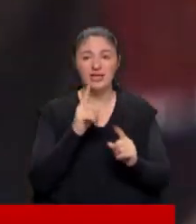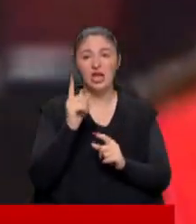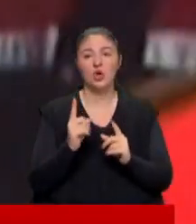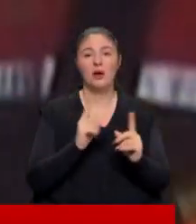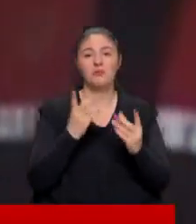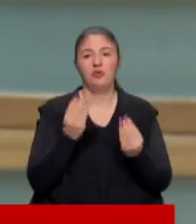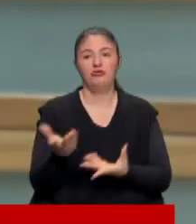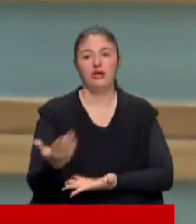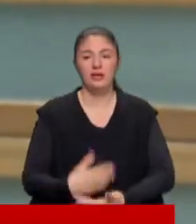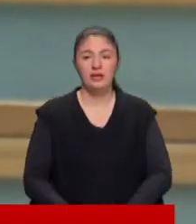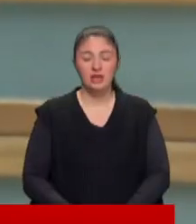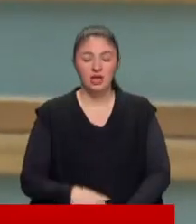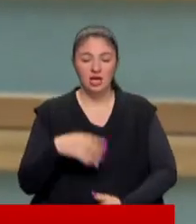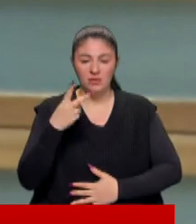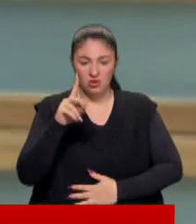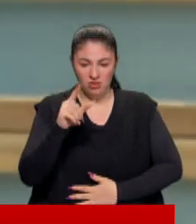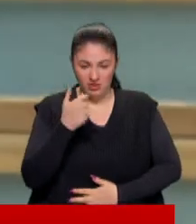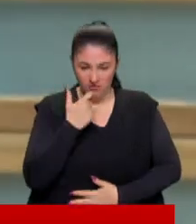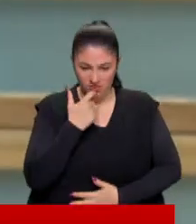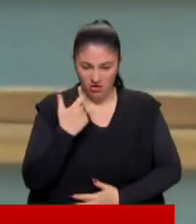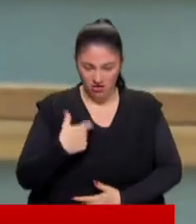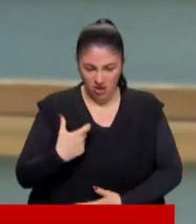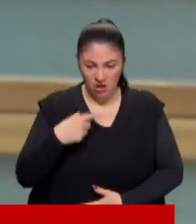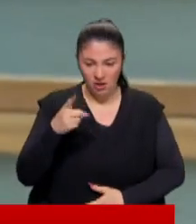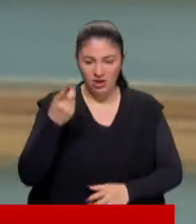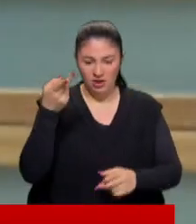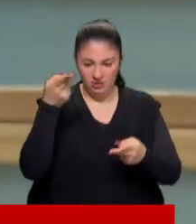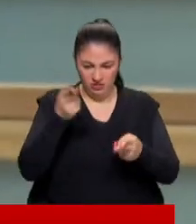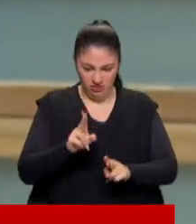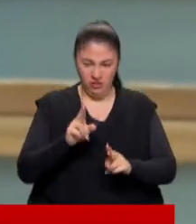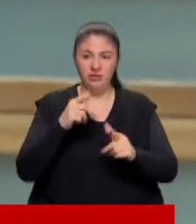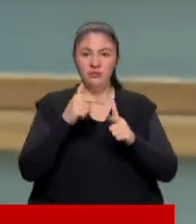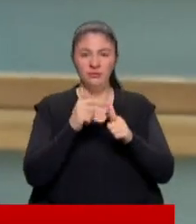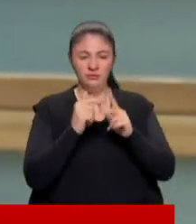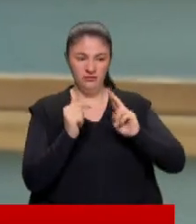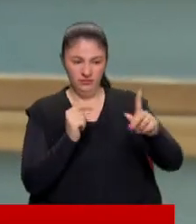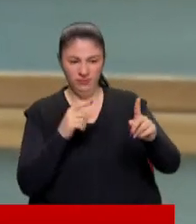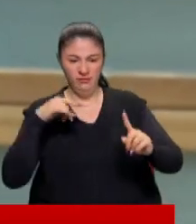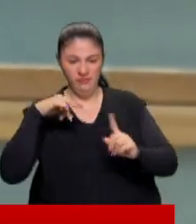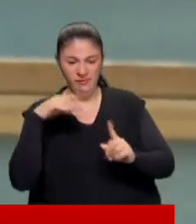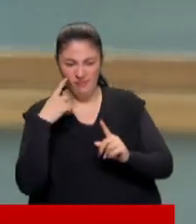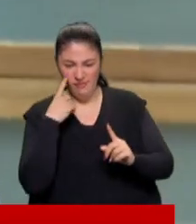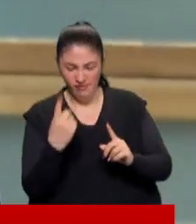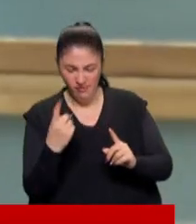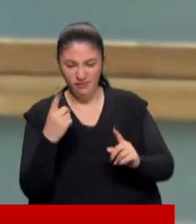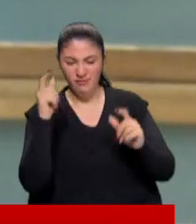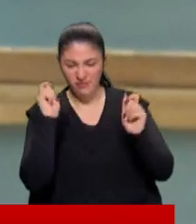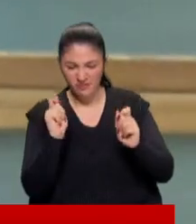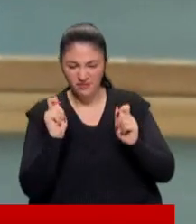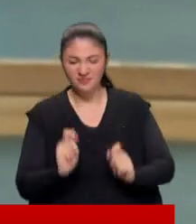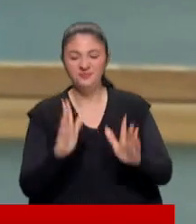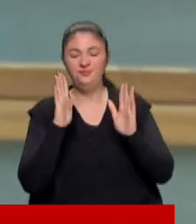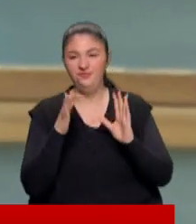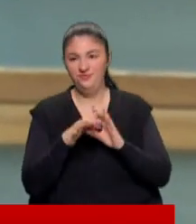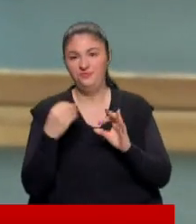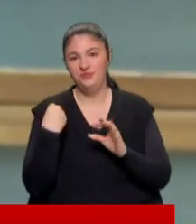ilk duruşması görülecek. 2016'da özellikle bu cinayetin FETÖ'nün amaçları doğrultusunda işlenip